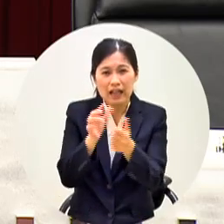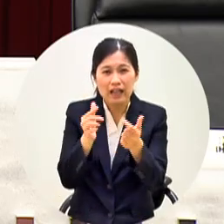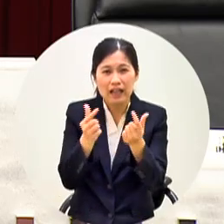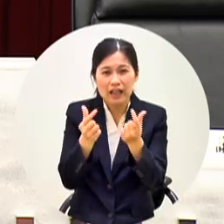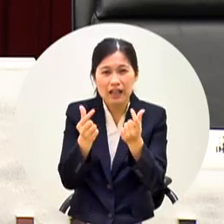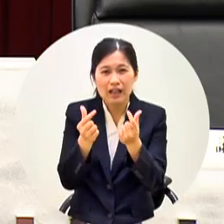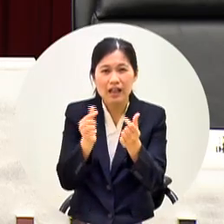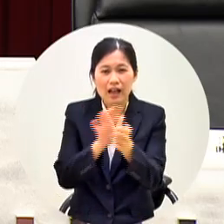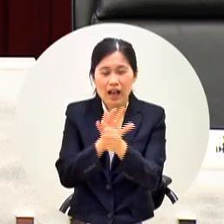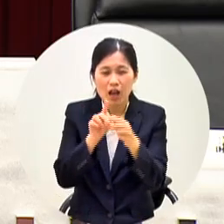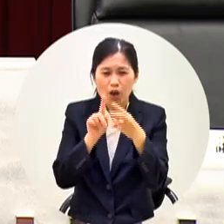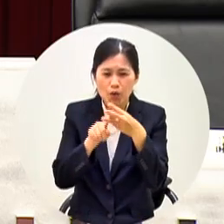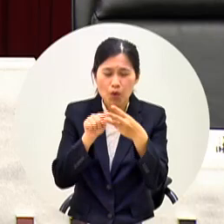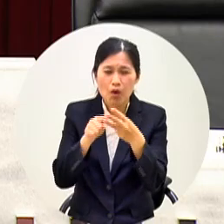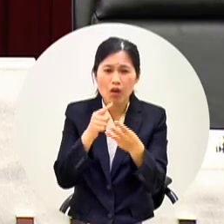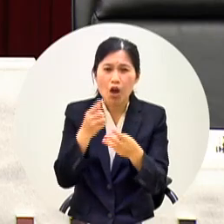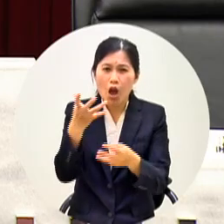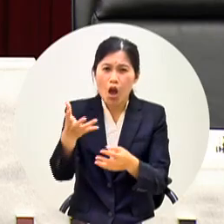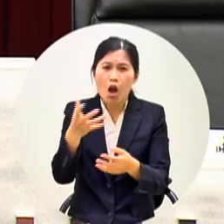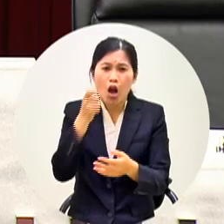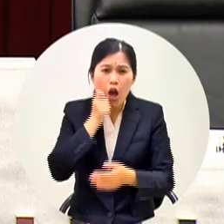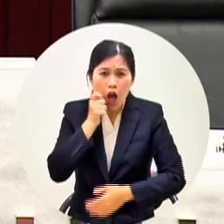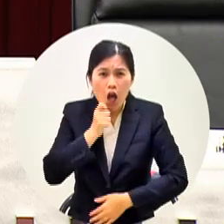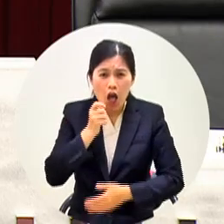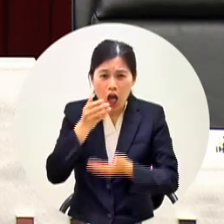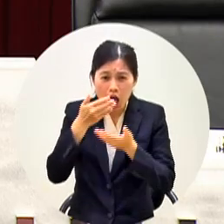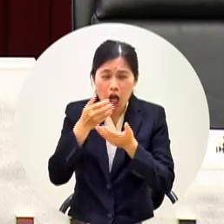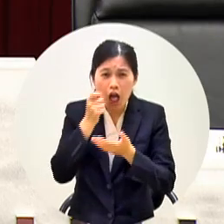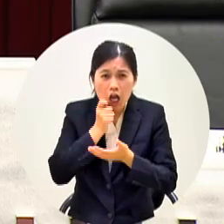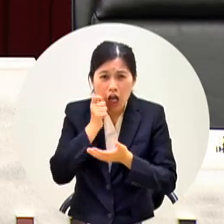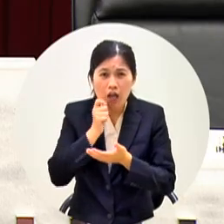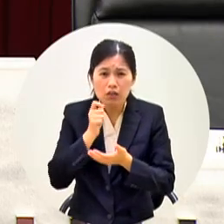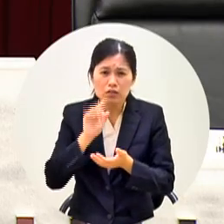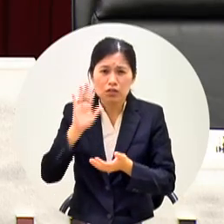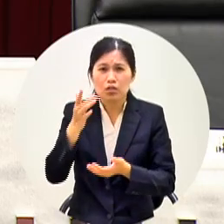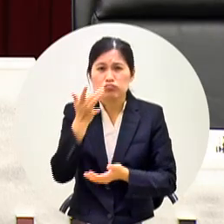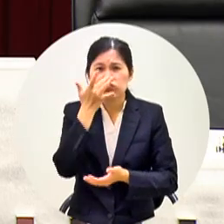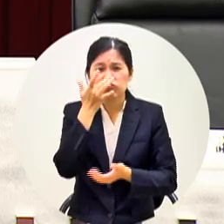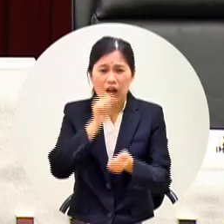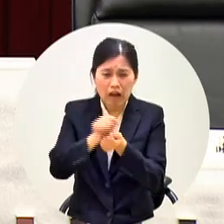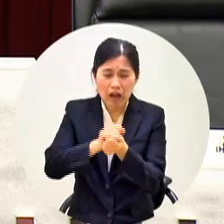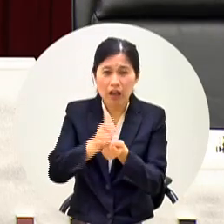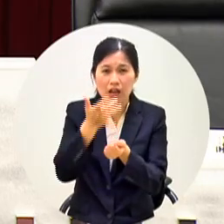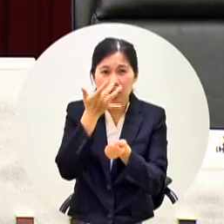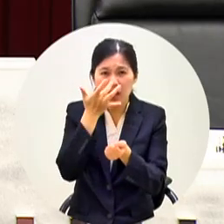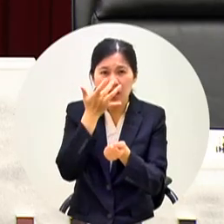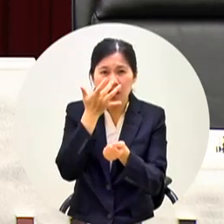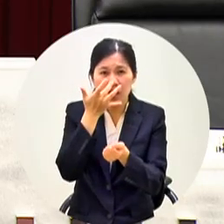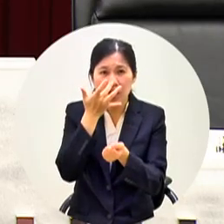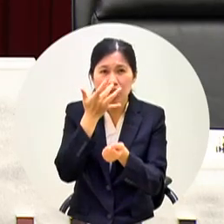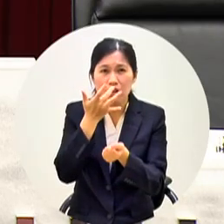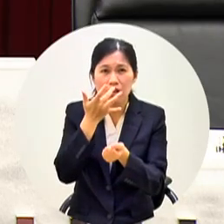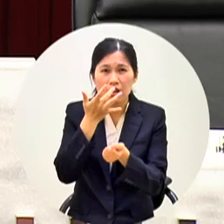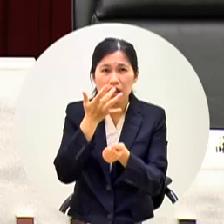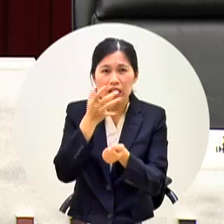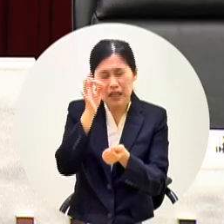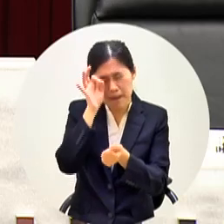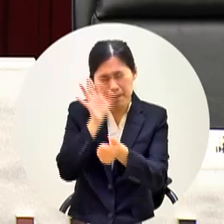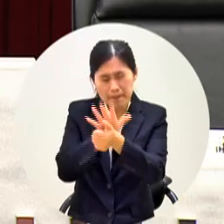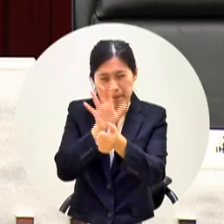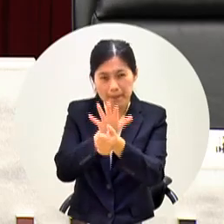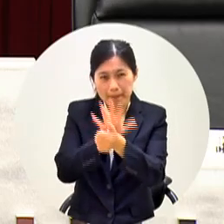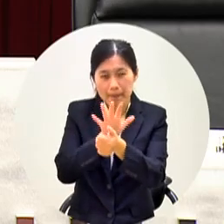侪人足爱食啊，但是都袂晓说啊，对不对啊？你来甲干看变啊？帮